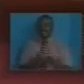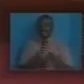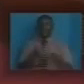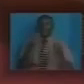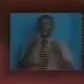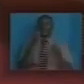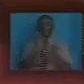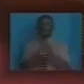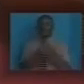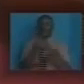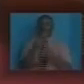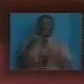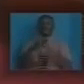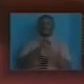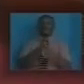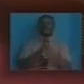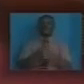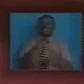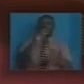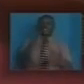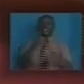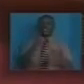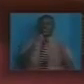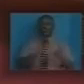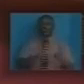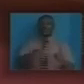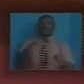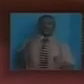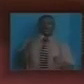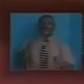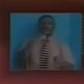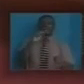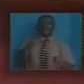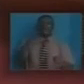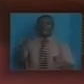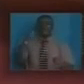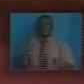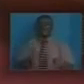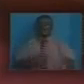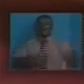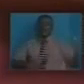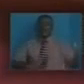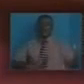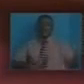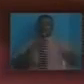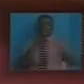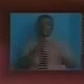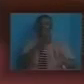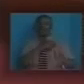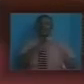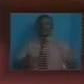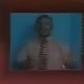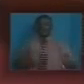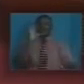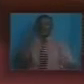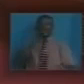vombo vya habari ziliz mhusika jaji mkuu wa Tanzania Agostino ramadhani na mbio za kuan urais kwa tiketi ya ccm kwenye uchaguzi mkuu